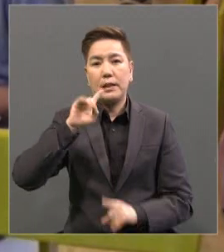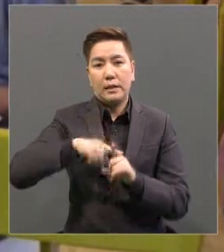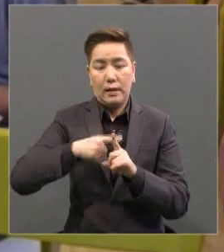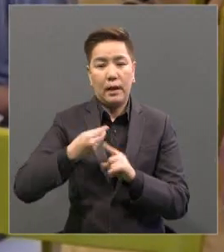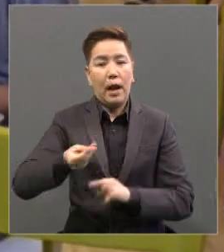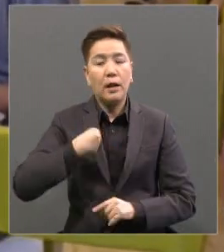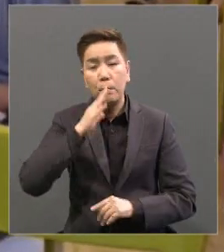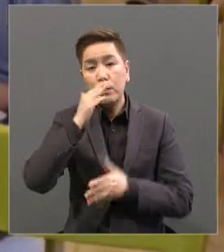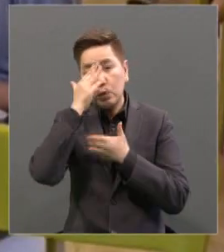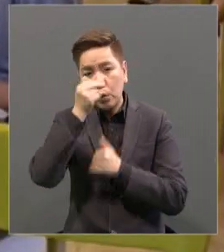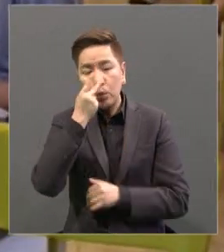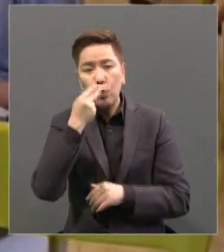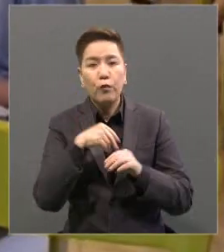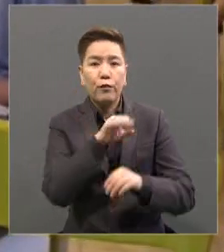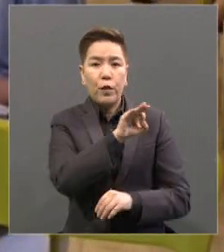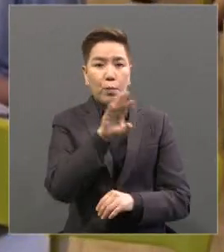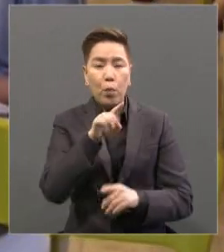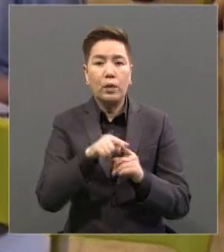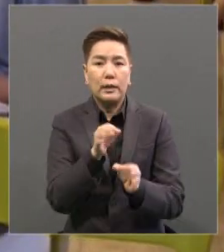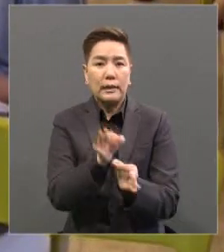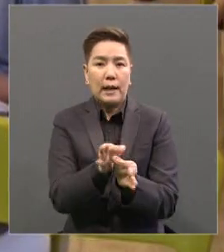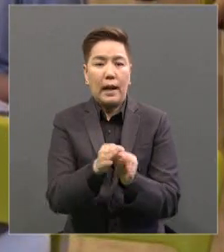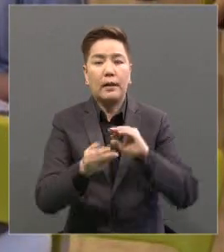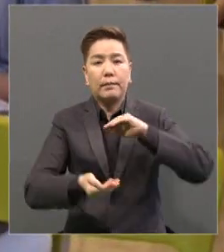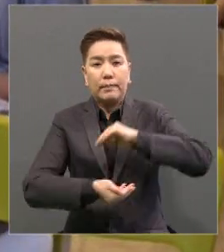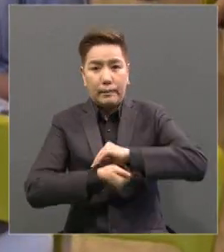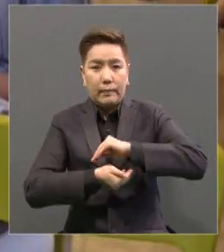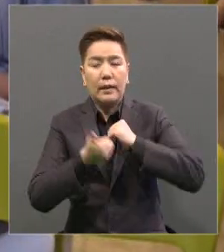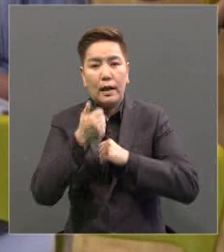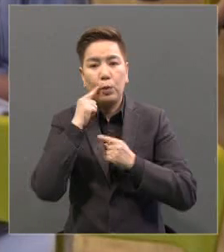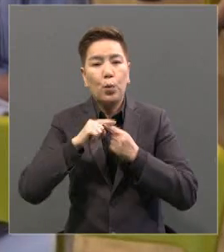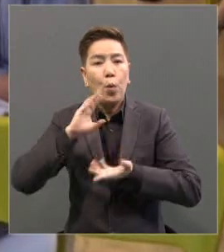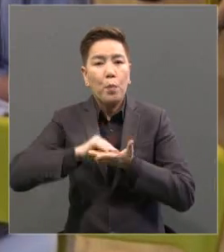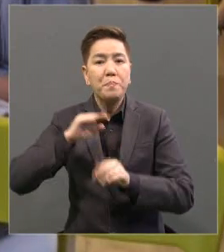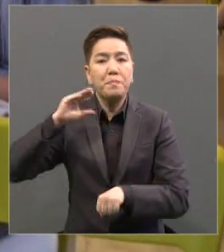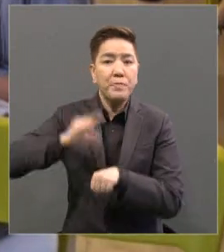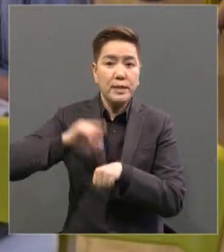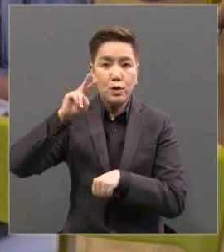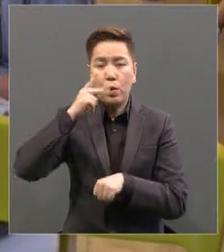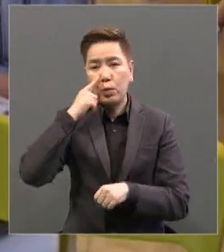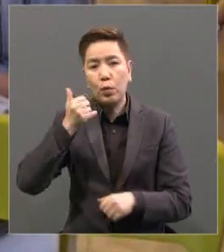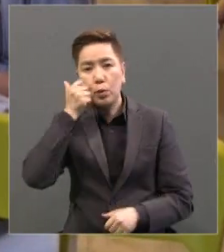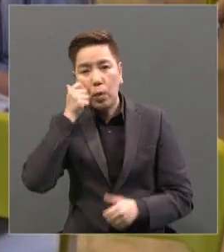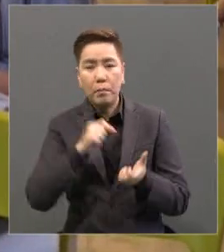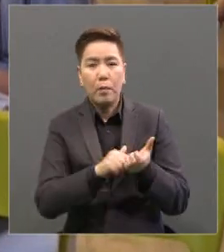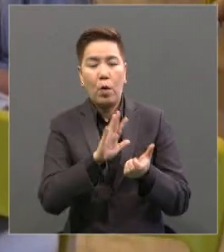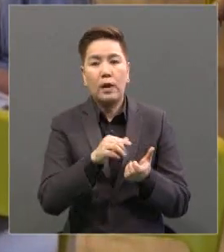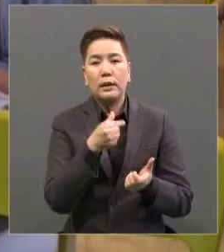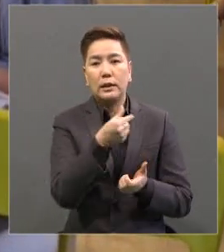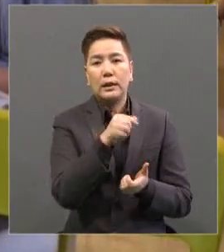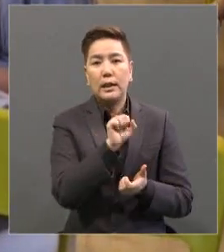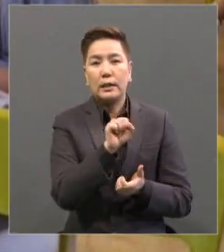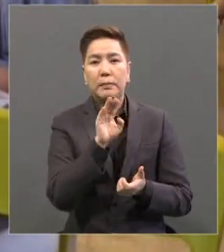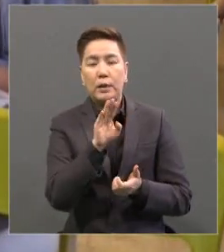เดือนนะฮะใครสนใจก็ไปตามดูใน Facebookของธนาคารอาคารสงเคราะห์หรือว่าดูข้อมูลบ้านมือสองผ่าน mobile Applicationได้